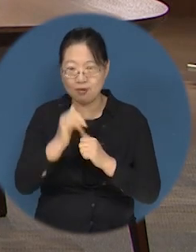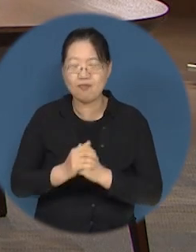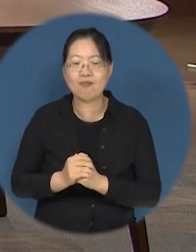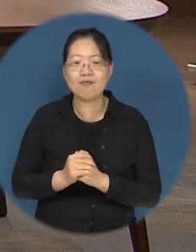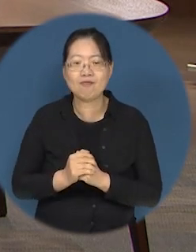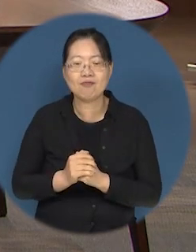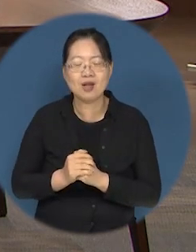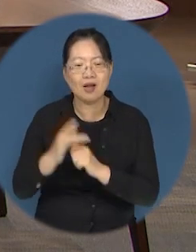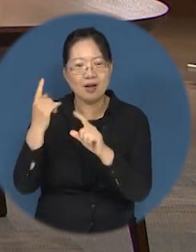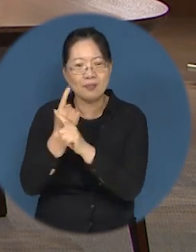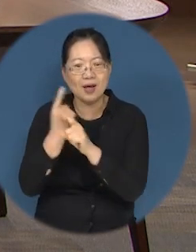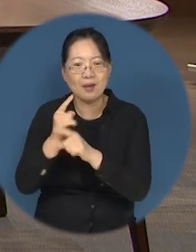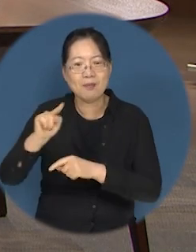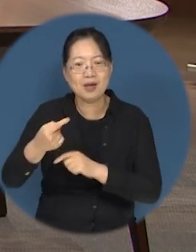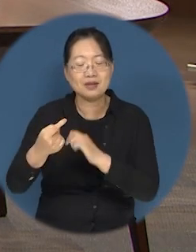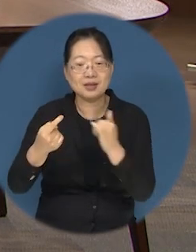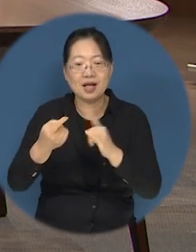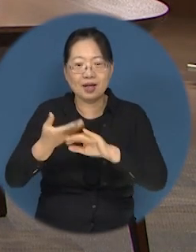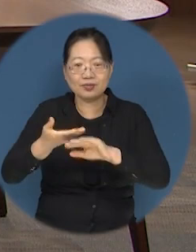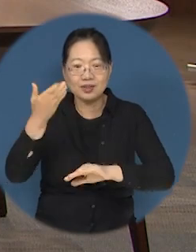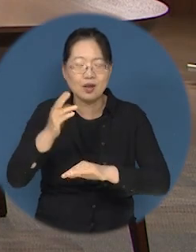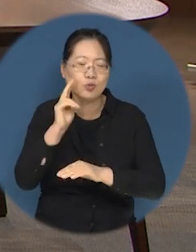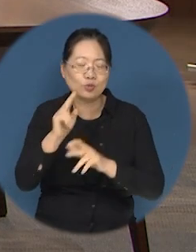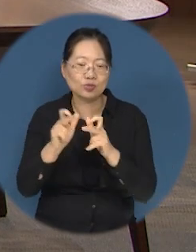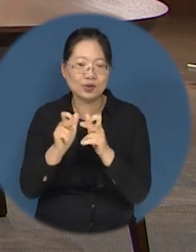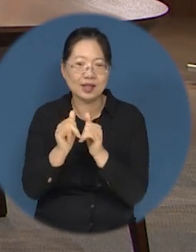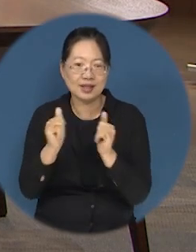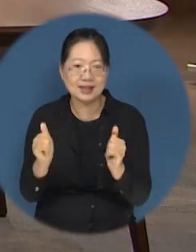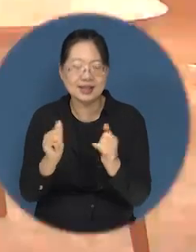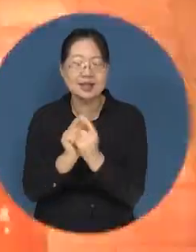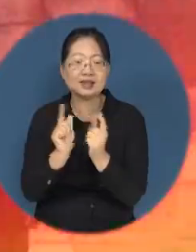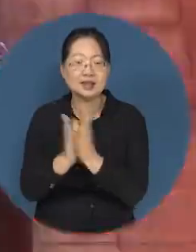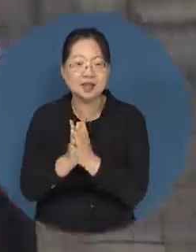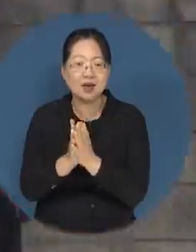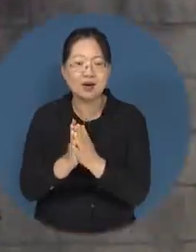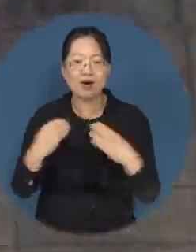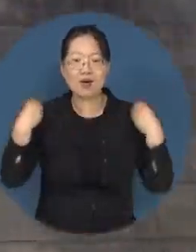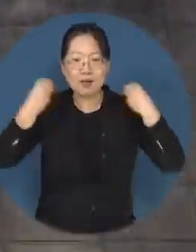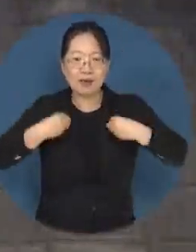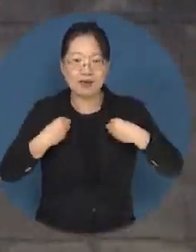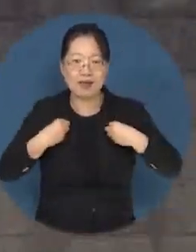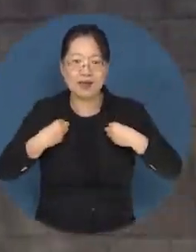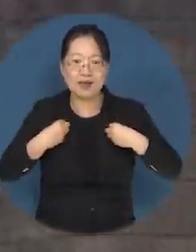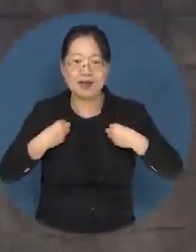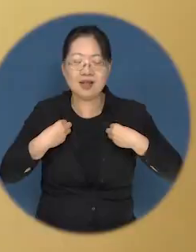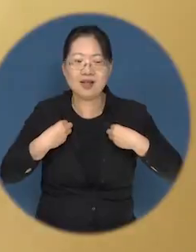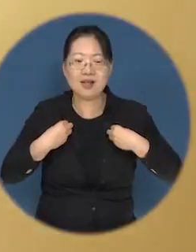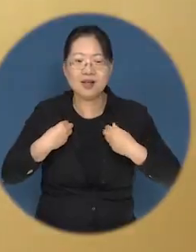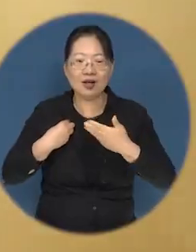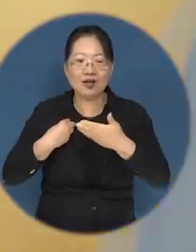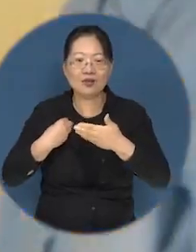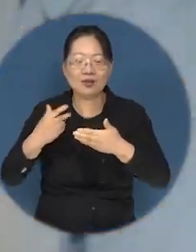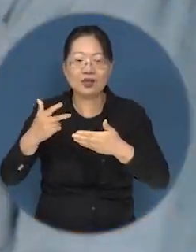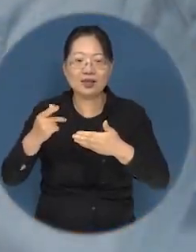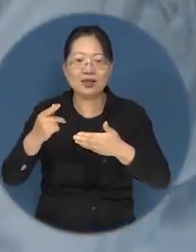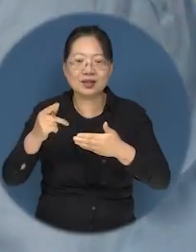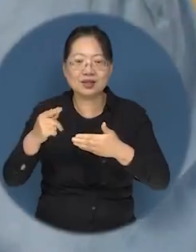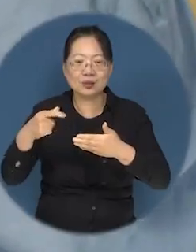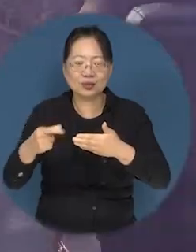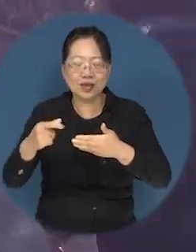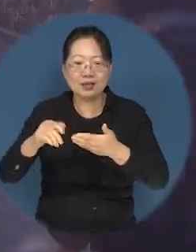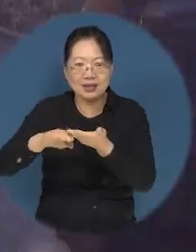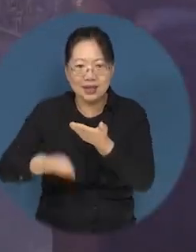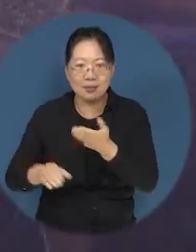예. 매일 100명이 넘는 중증 장애인이 직접 배낭에 넣고 9kg 이하만 저희가